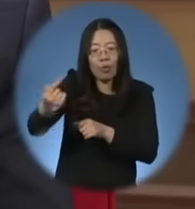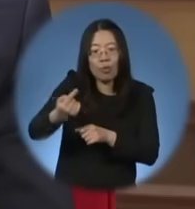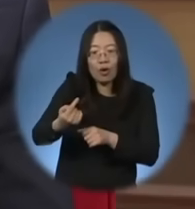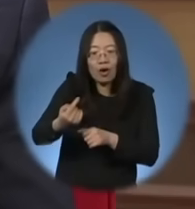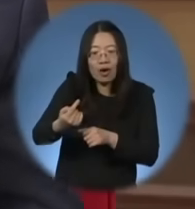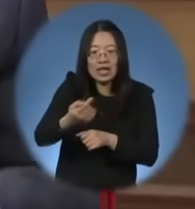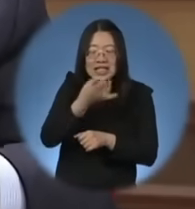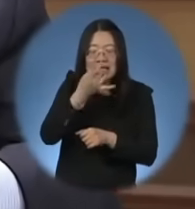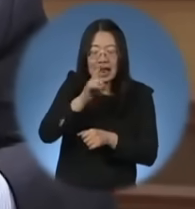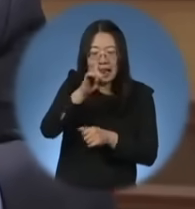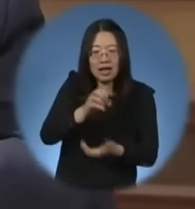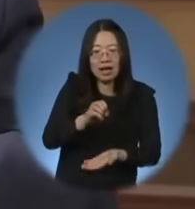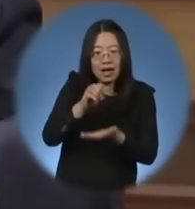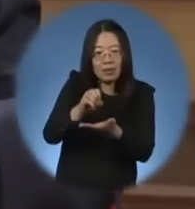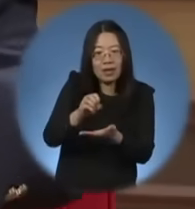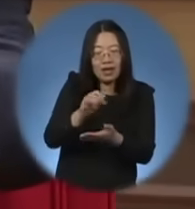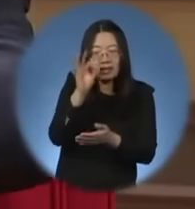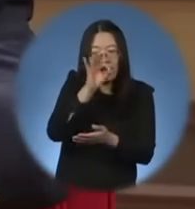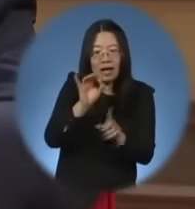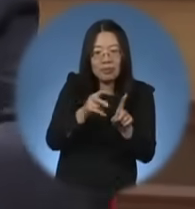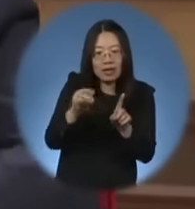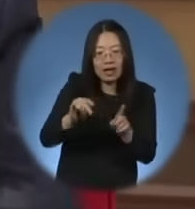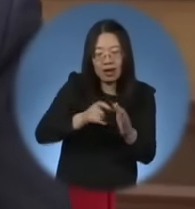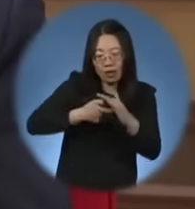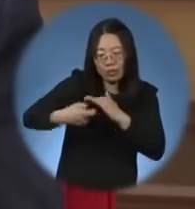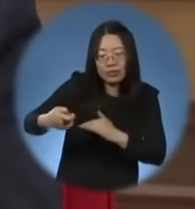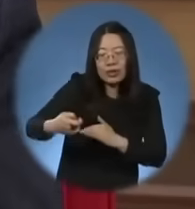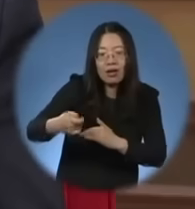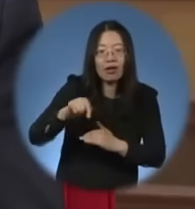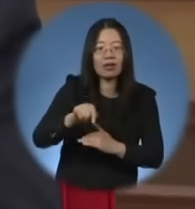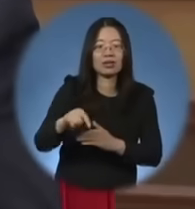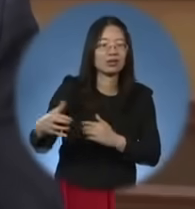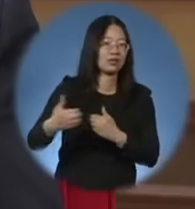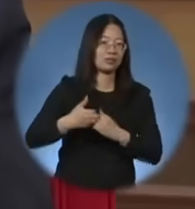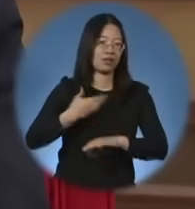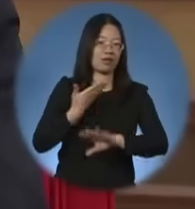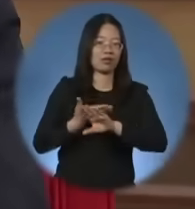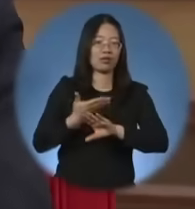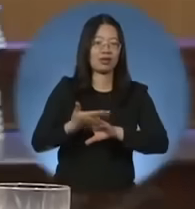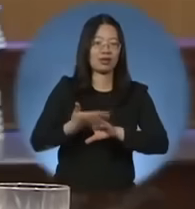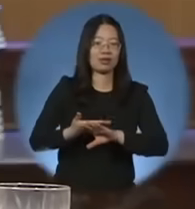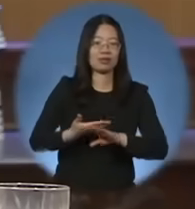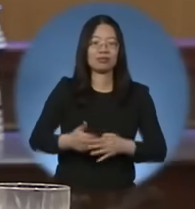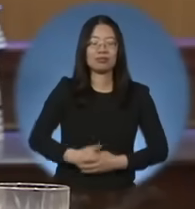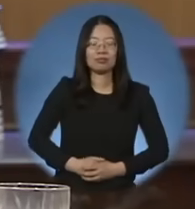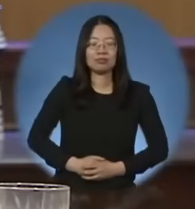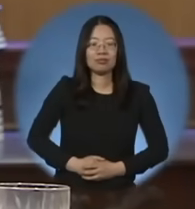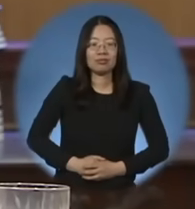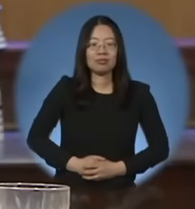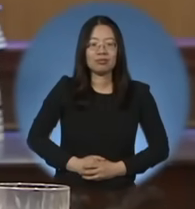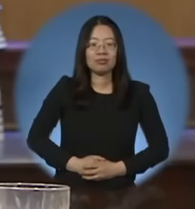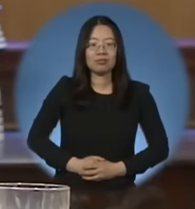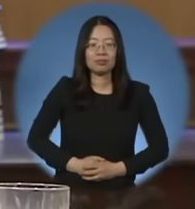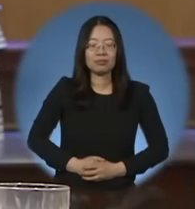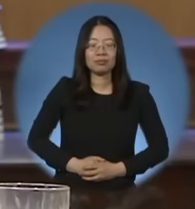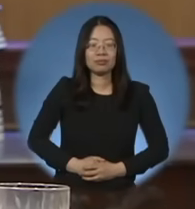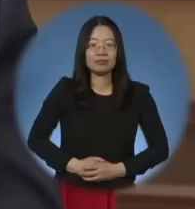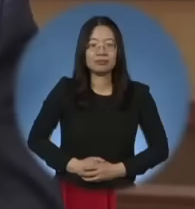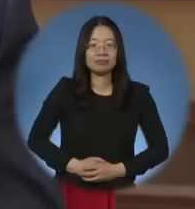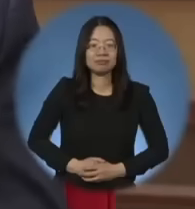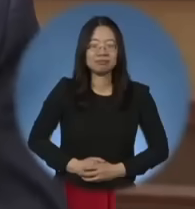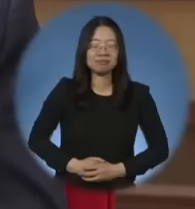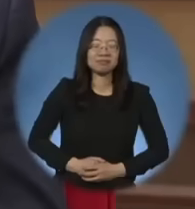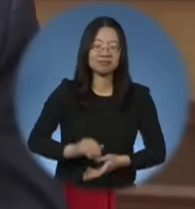들어왔고 쌀 한 가마 돼지 한 마리 흠 하는 것이 이것은 침략은 아니에요 예 예 그러니까 저